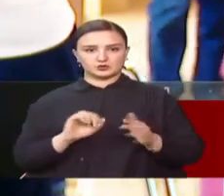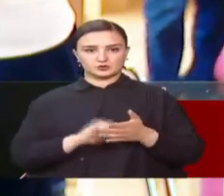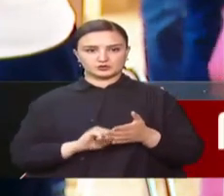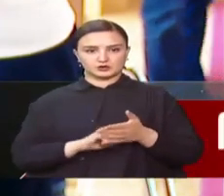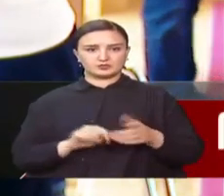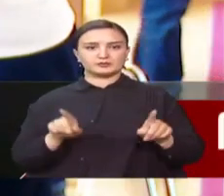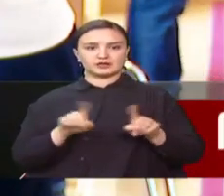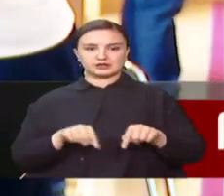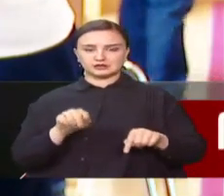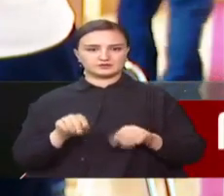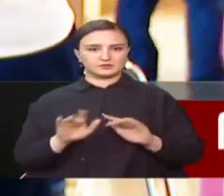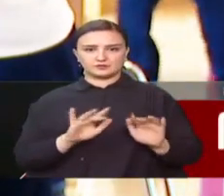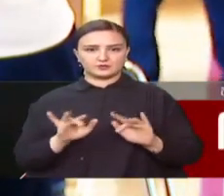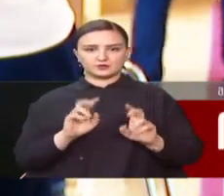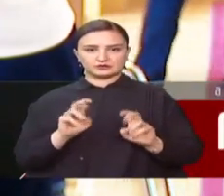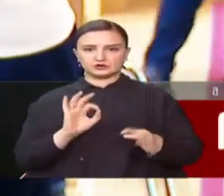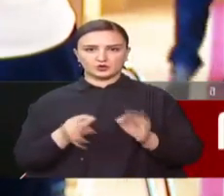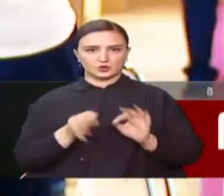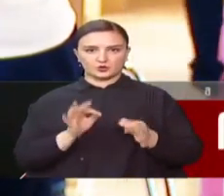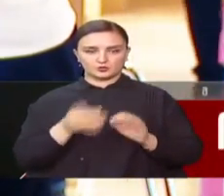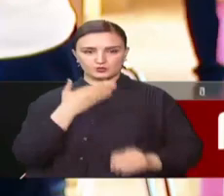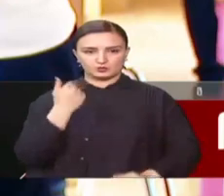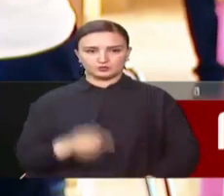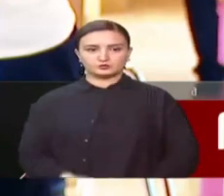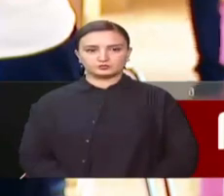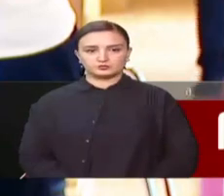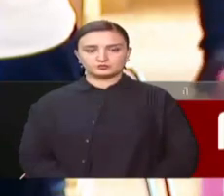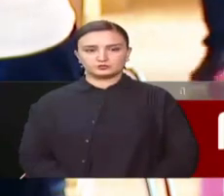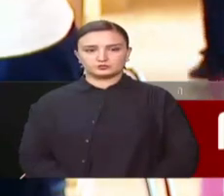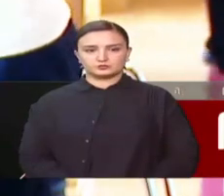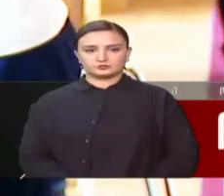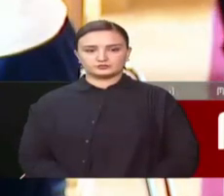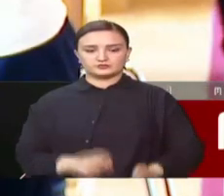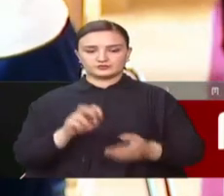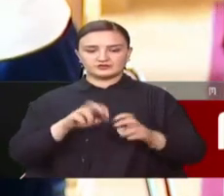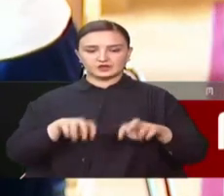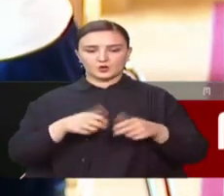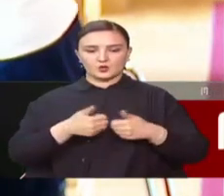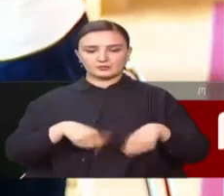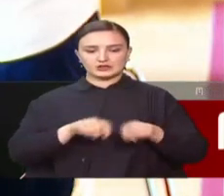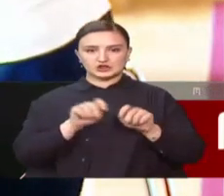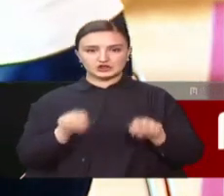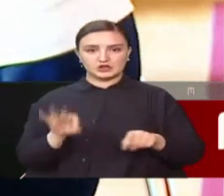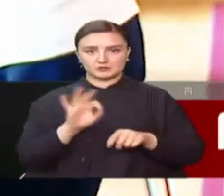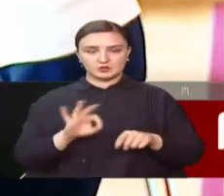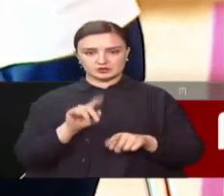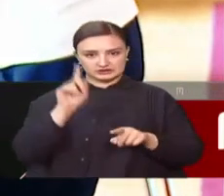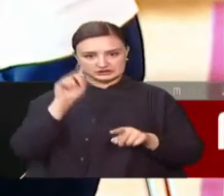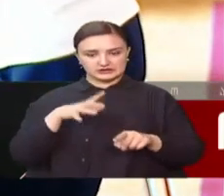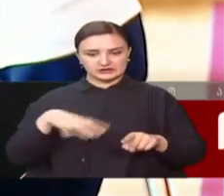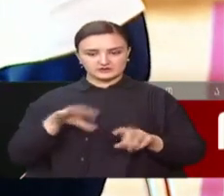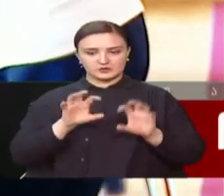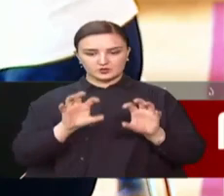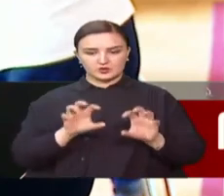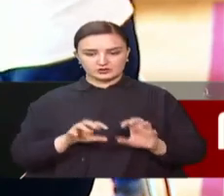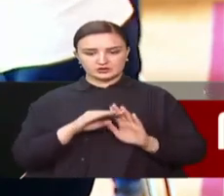Тромелиц Асаве, Рагас процедуры Улац Норма, Сагамудзебу комиссии Шекназем, Трот Куэнити Тром Чуэн, Сакартулос Конституция